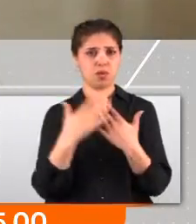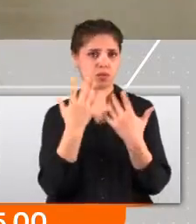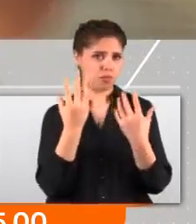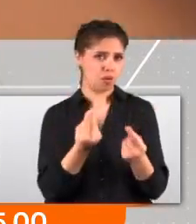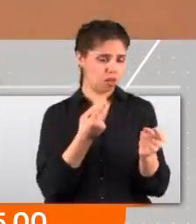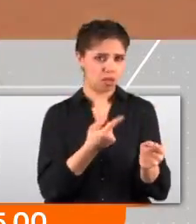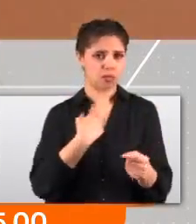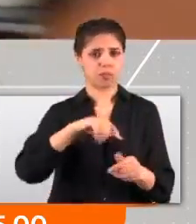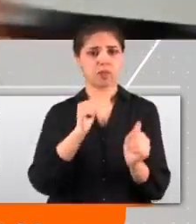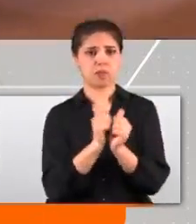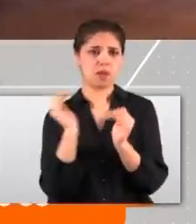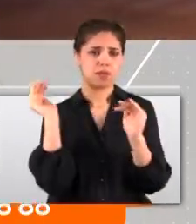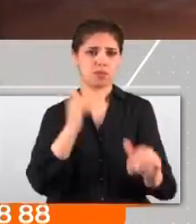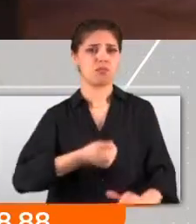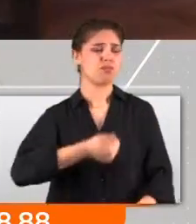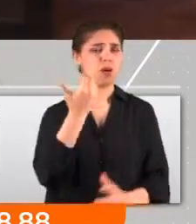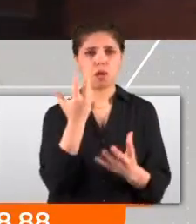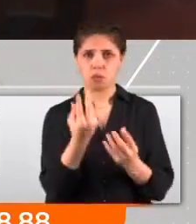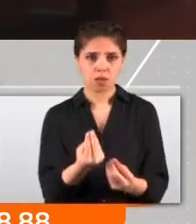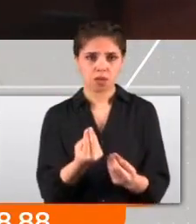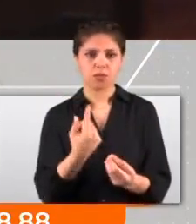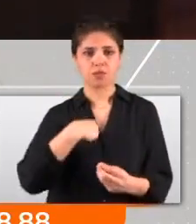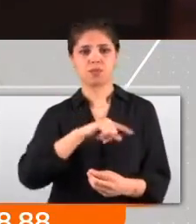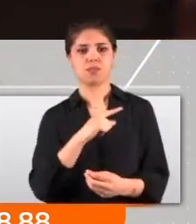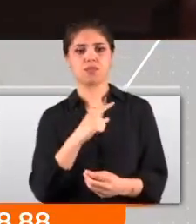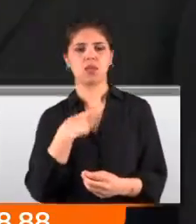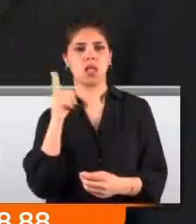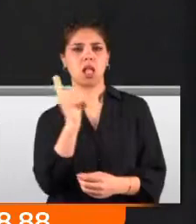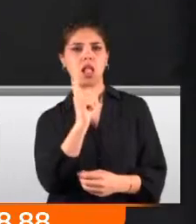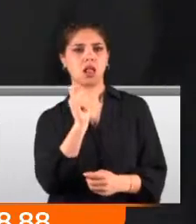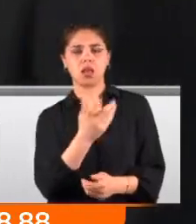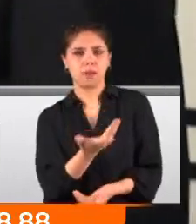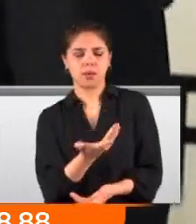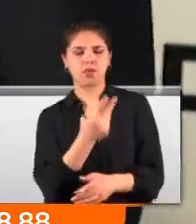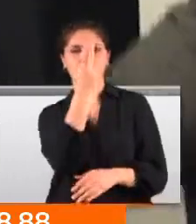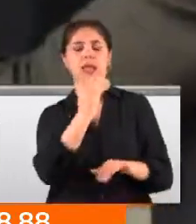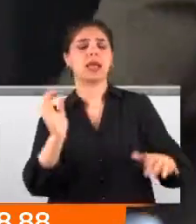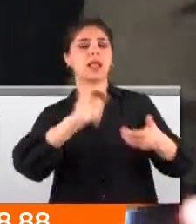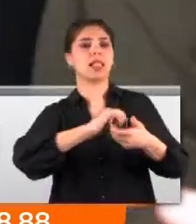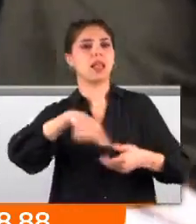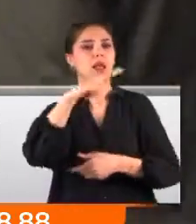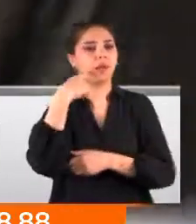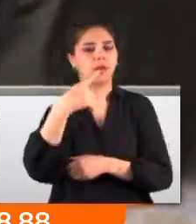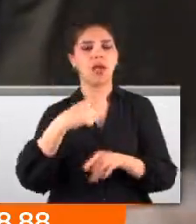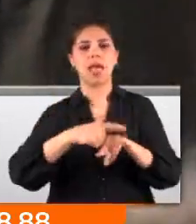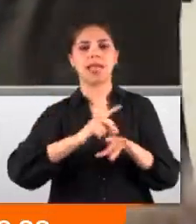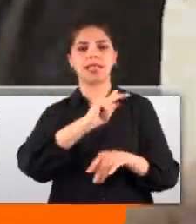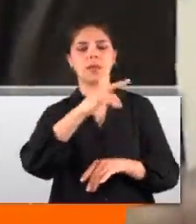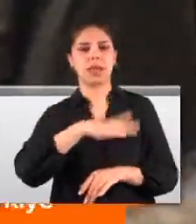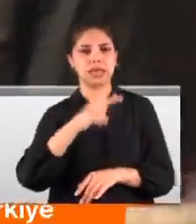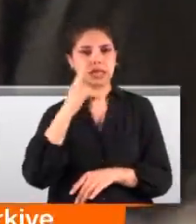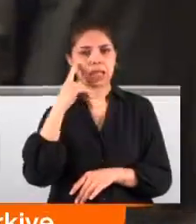yardımcısı olacak, bizimle gelecek bakan olacak ama bize de parmak sallayacak. Yedili koalisyonda HDP'nin talepleri